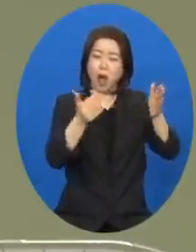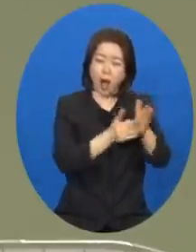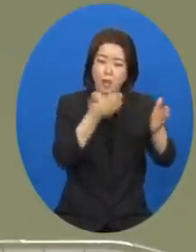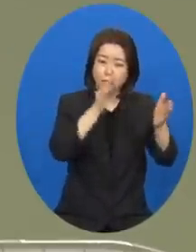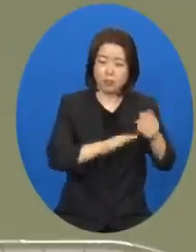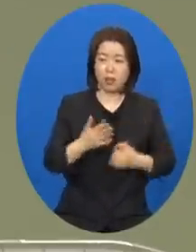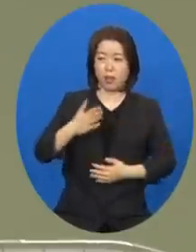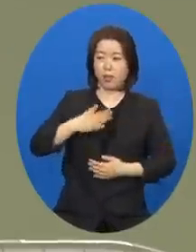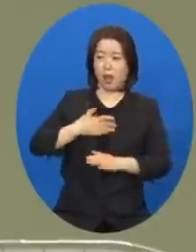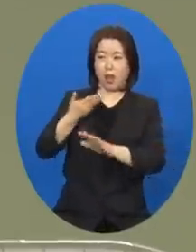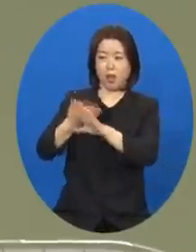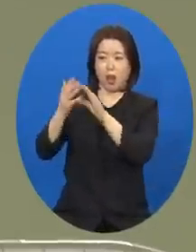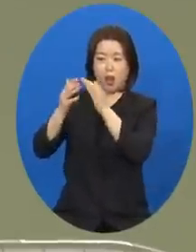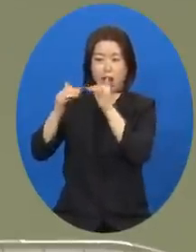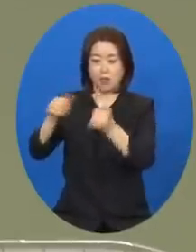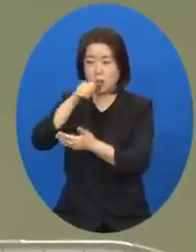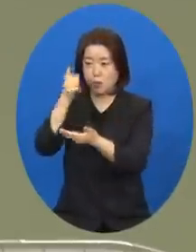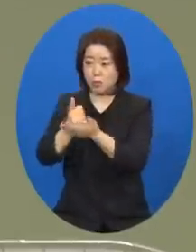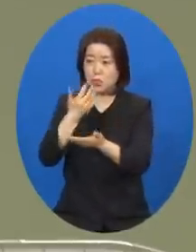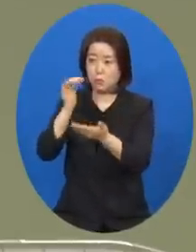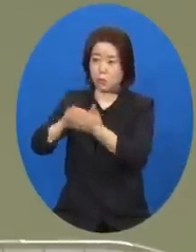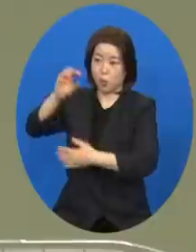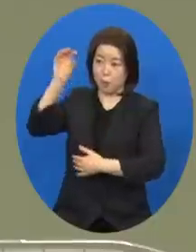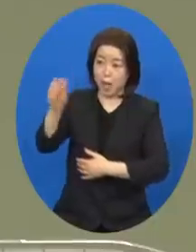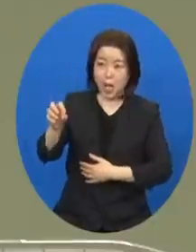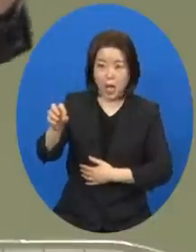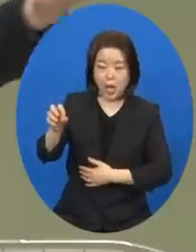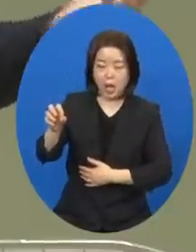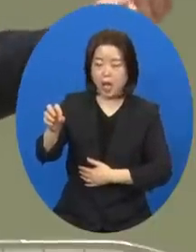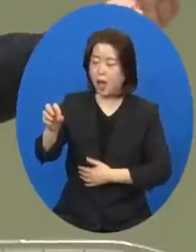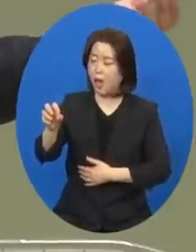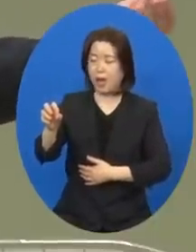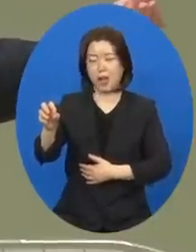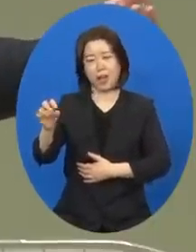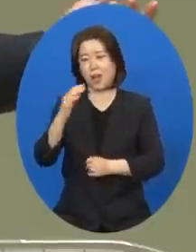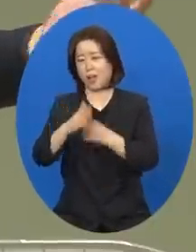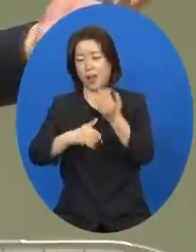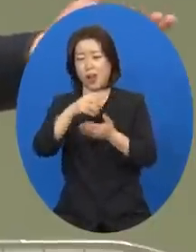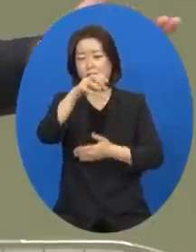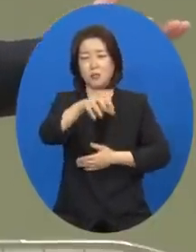다른 사람의 죄를 돌로 쳐요? 하나님 앞에 갔을 때